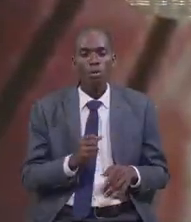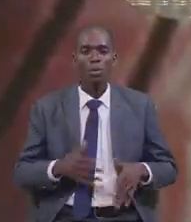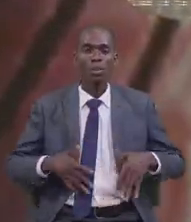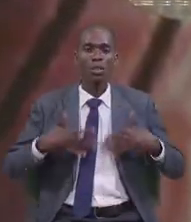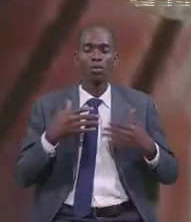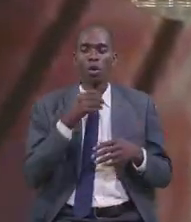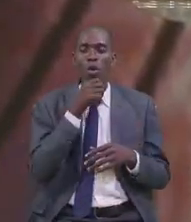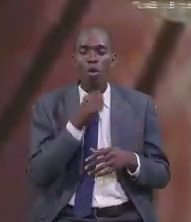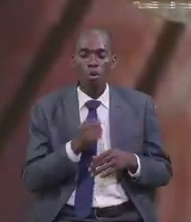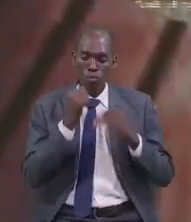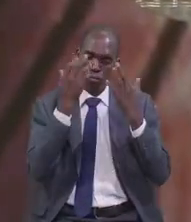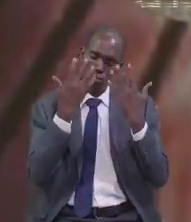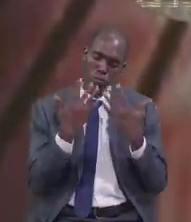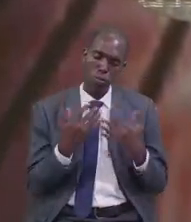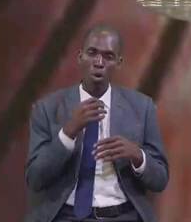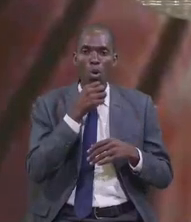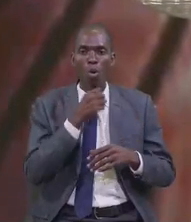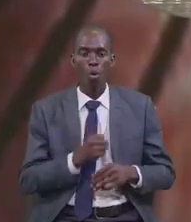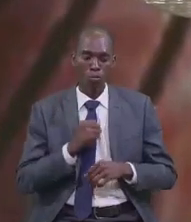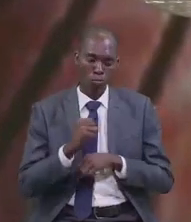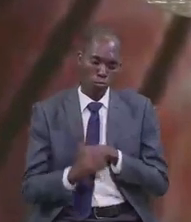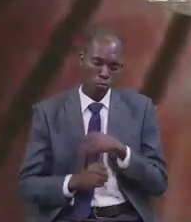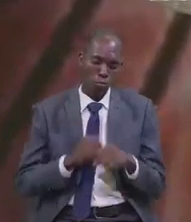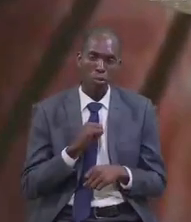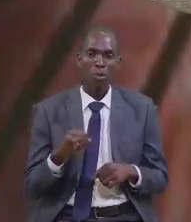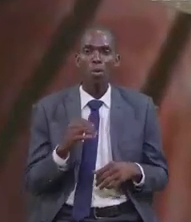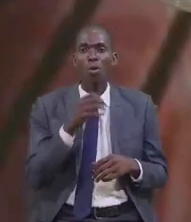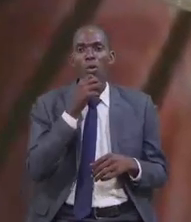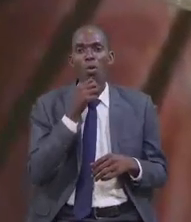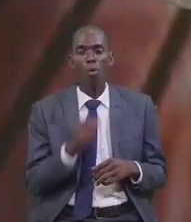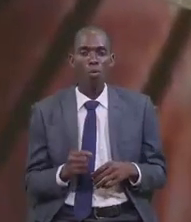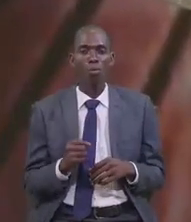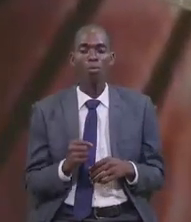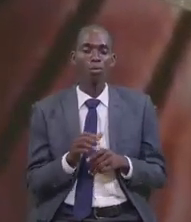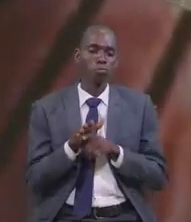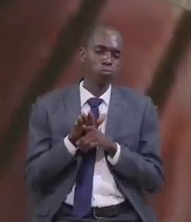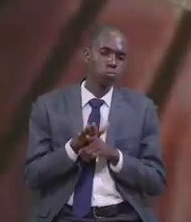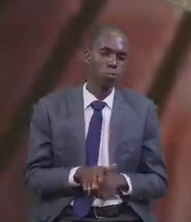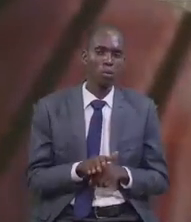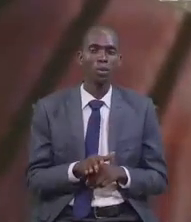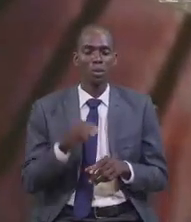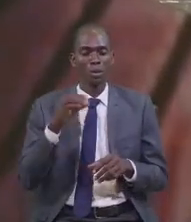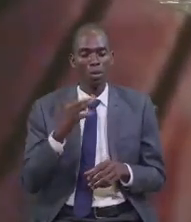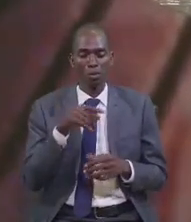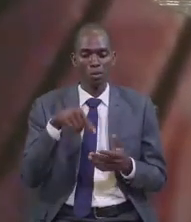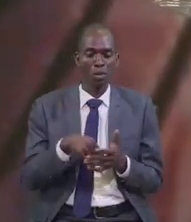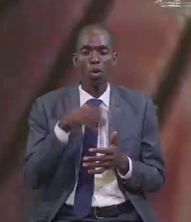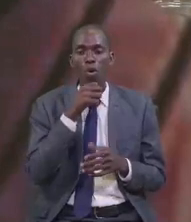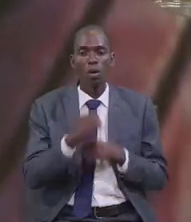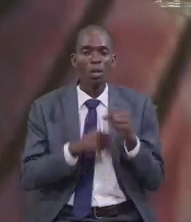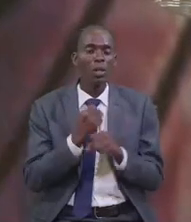ancienne vie, l'ancienne tristesse, l'ancienne souffrance, l'ancienne pression de cette